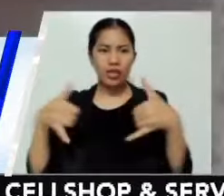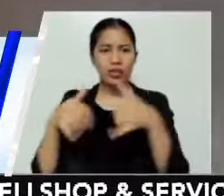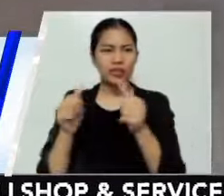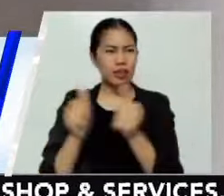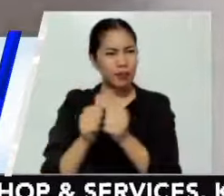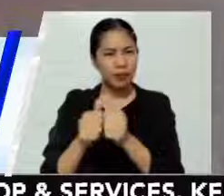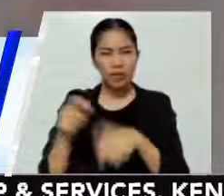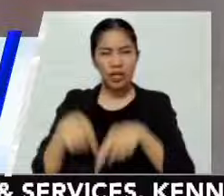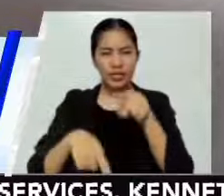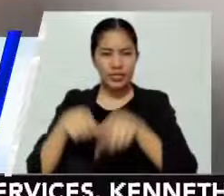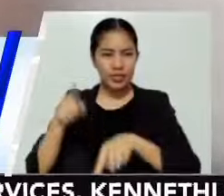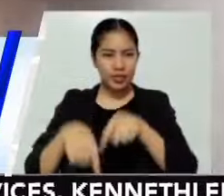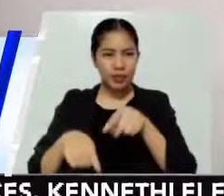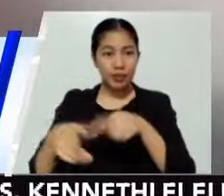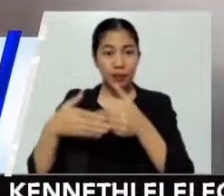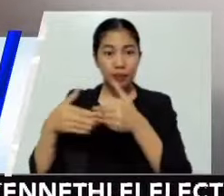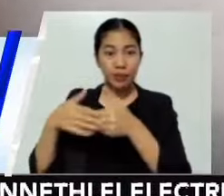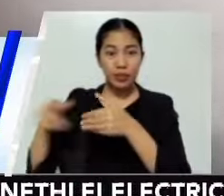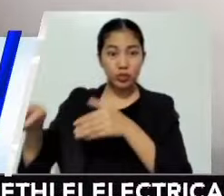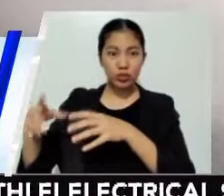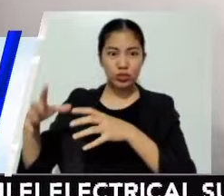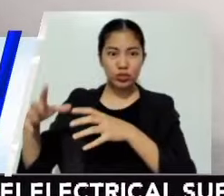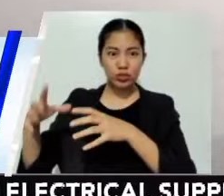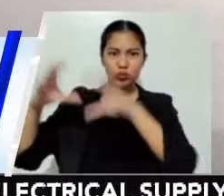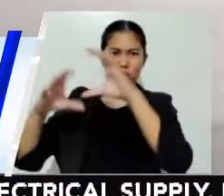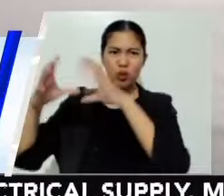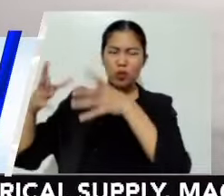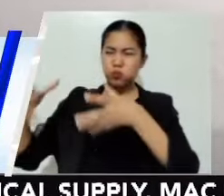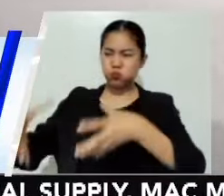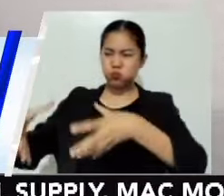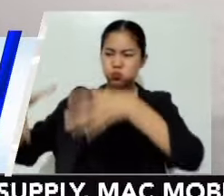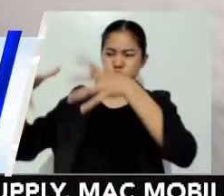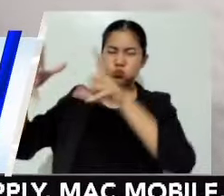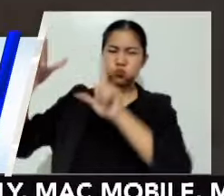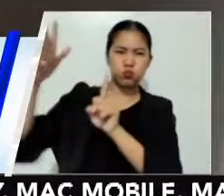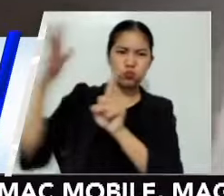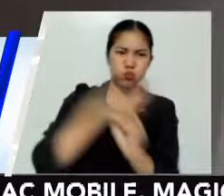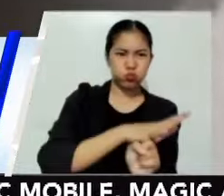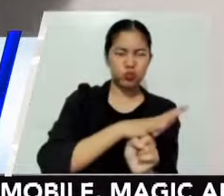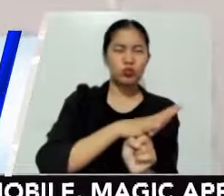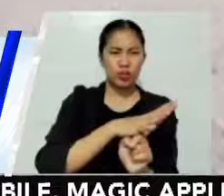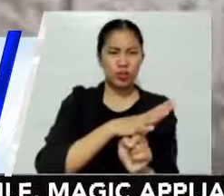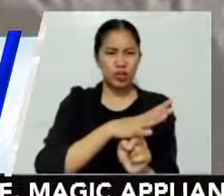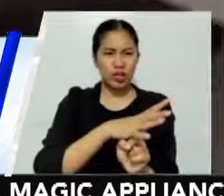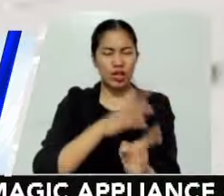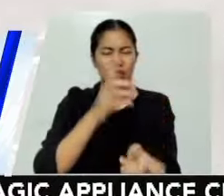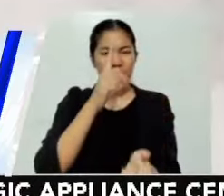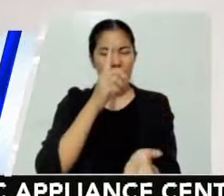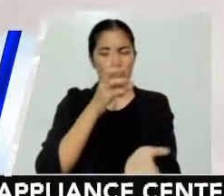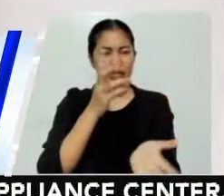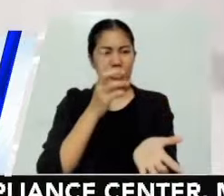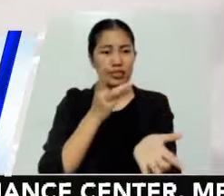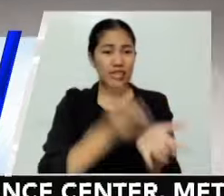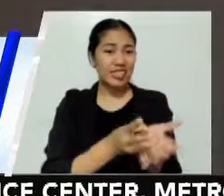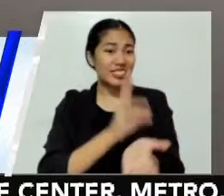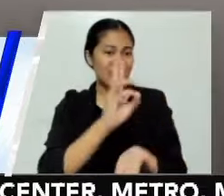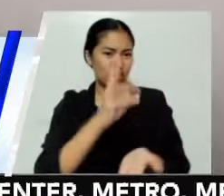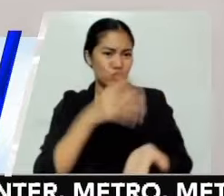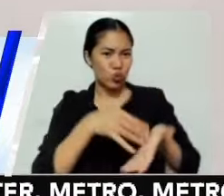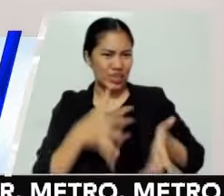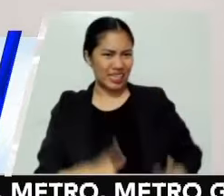istruktura dahilan para bumagsak iyon at madaganan ang biktimang grade 6 student. Kinailangang gumamit ng backhoe para tanggalin